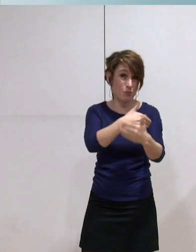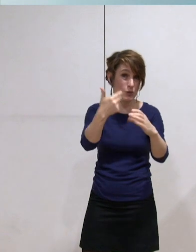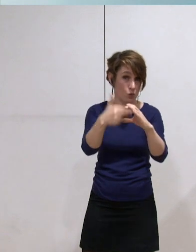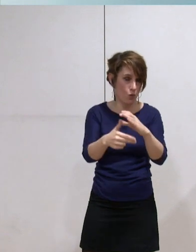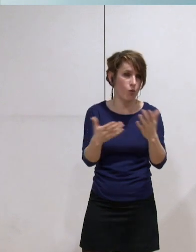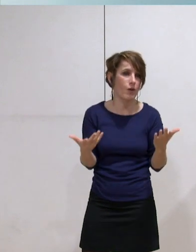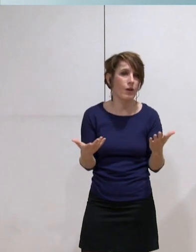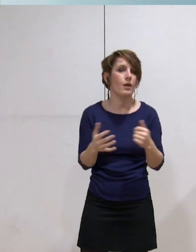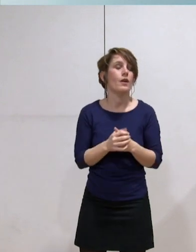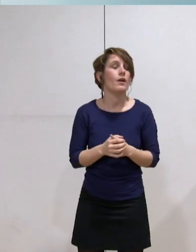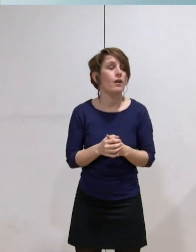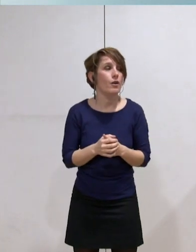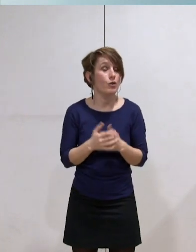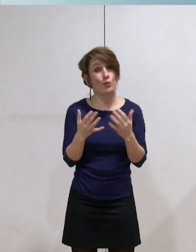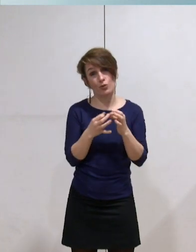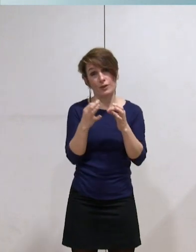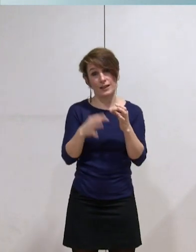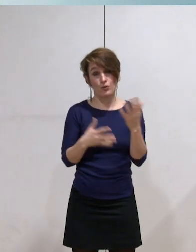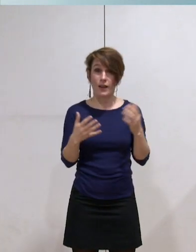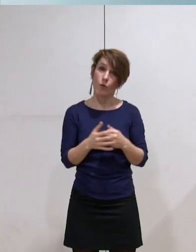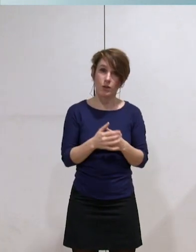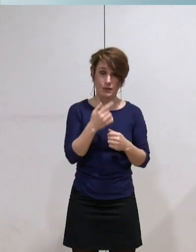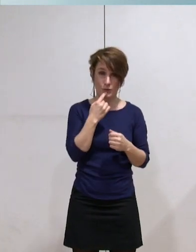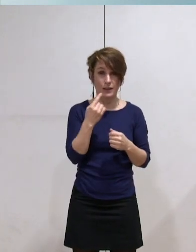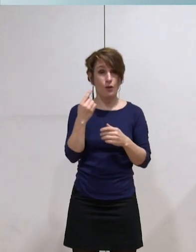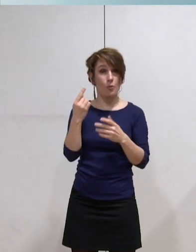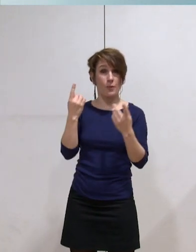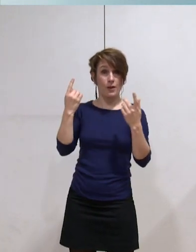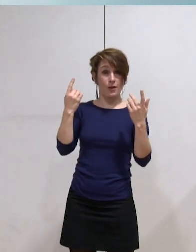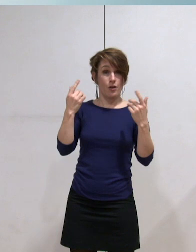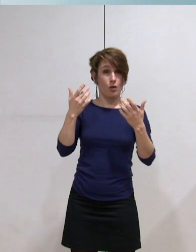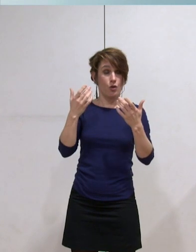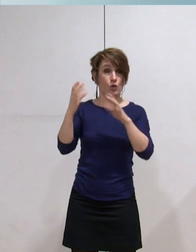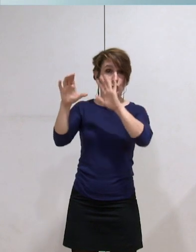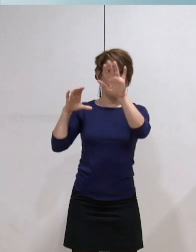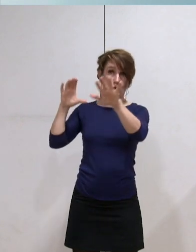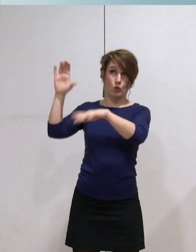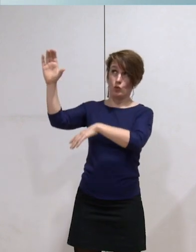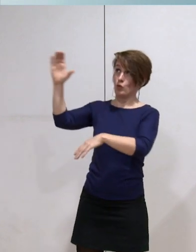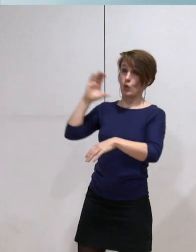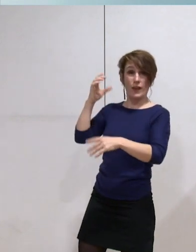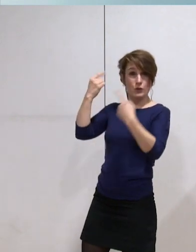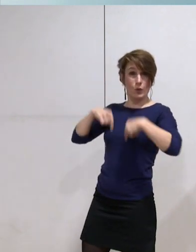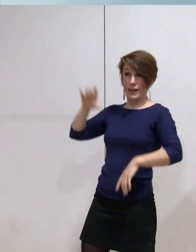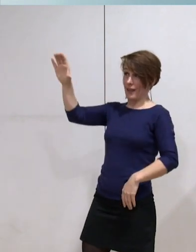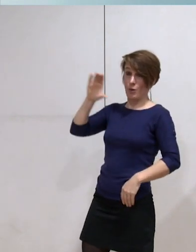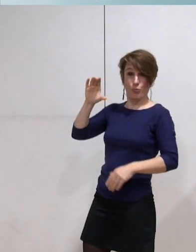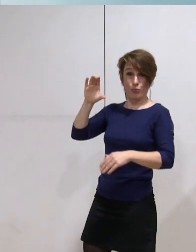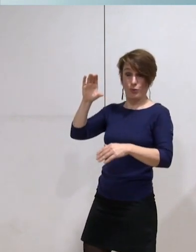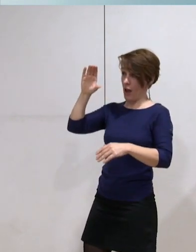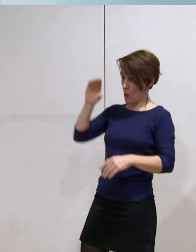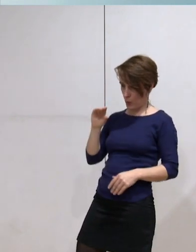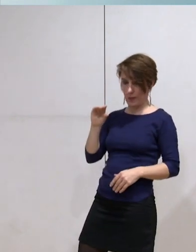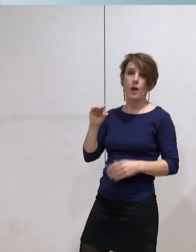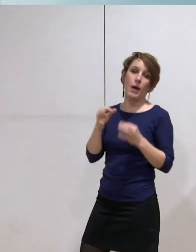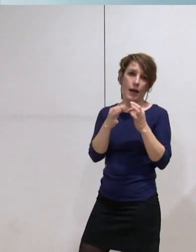ce qui permet de dire que la baisse de 6 millions de la dotation de globale de fonctionnement de la part de l'État a été